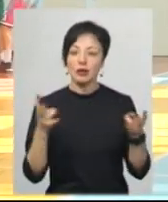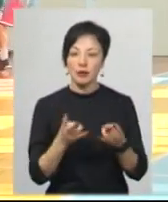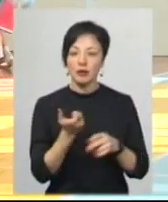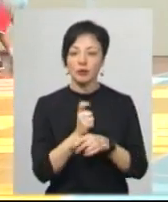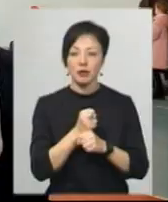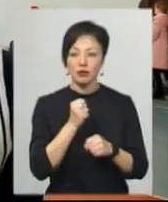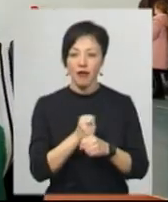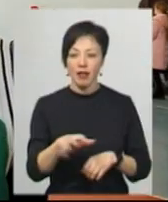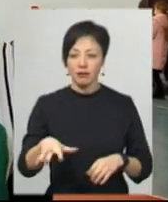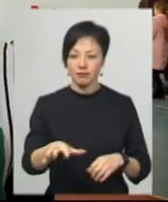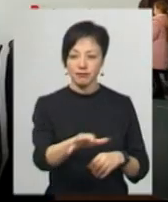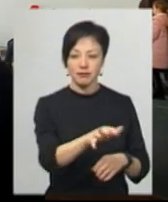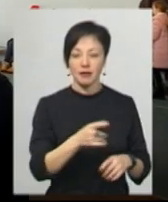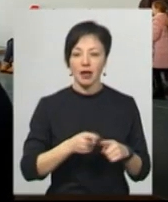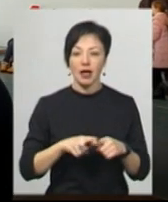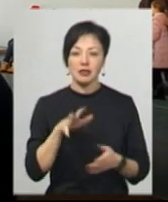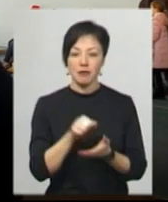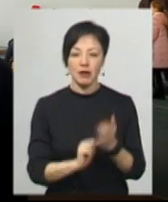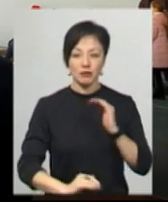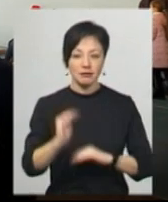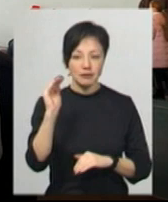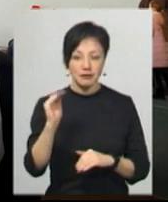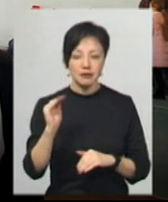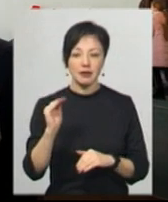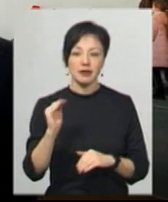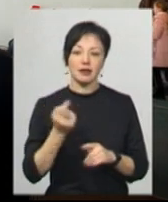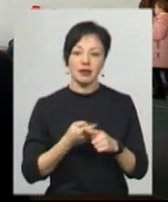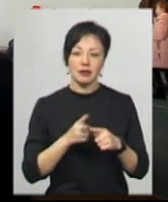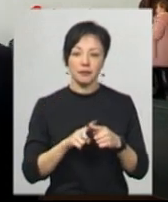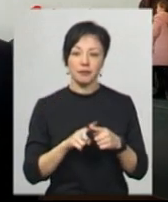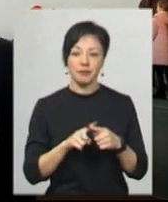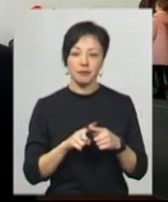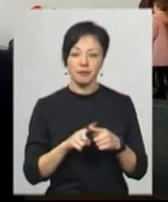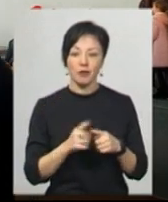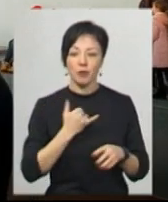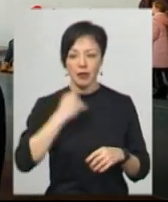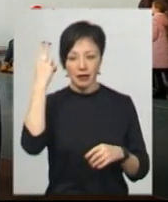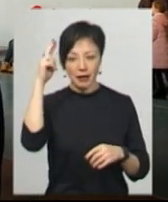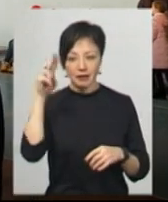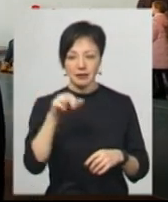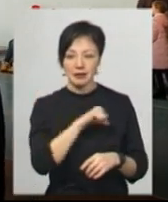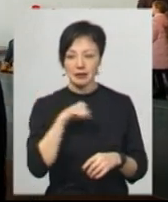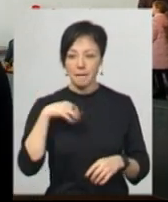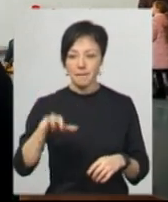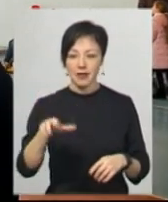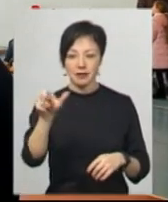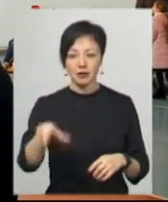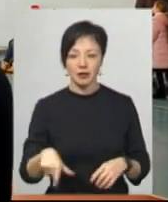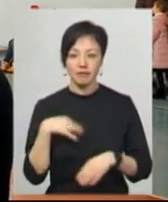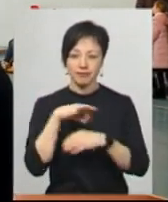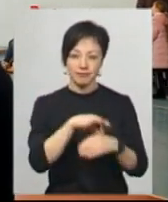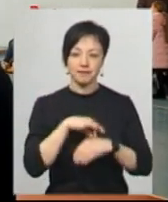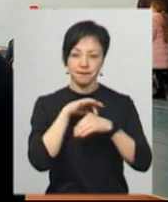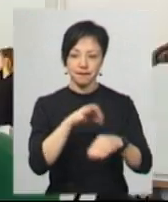над веденням м'яча. Баскетболом я займаюся з дитинства, так як, ну, мене дядько сам баскетболіст, він сам мене завжди водив на